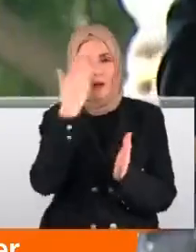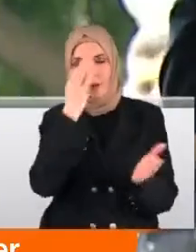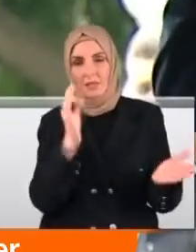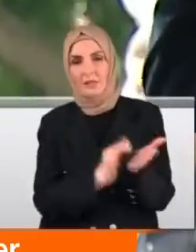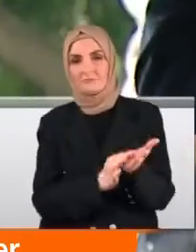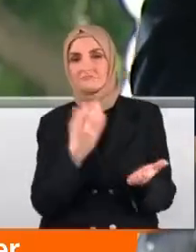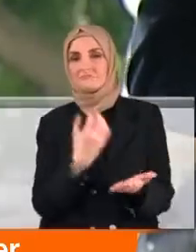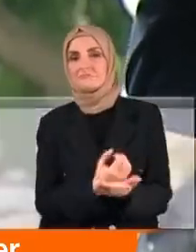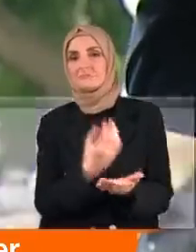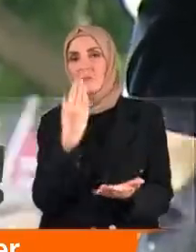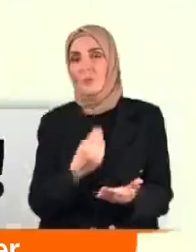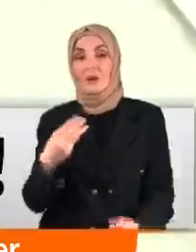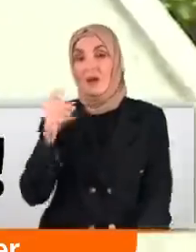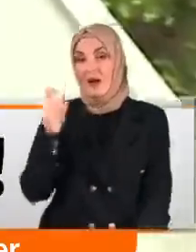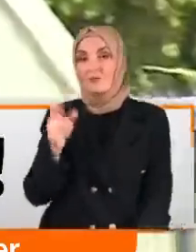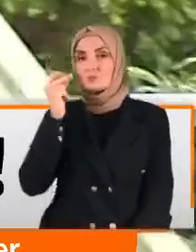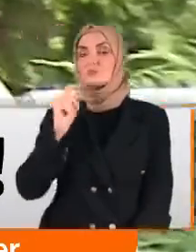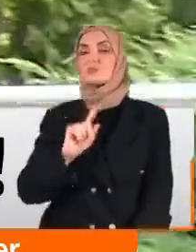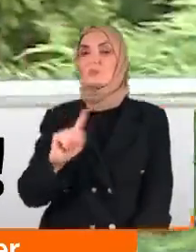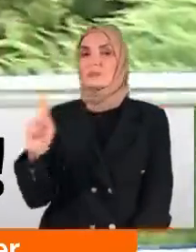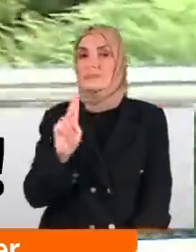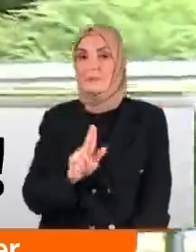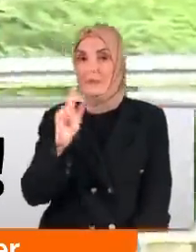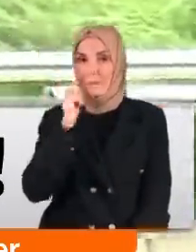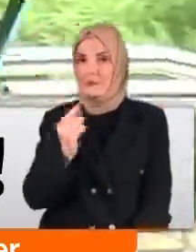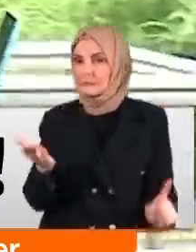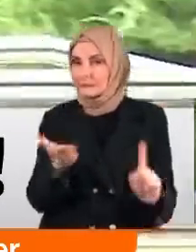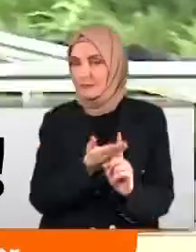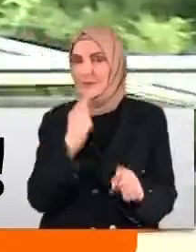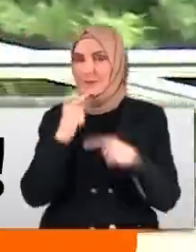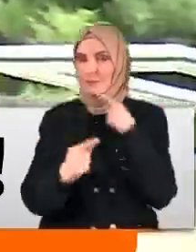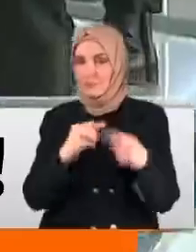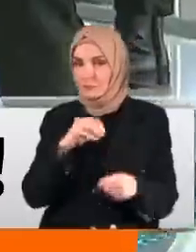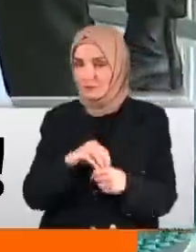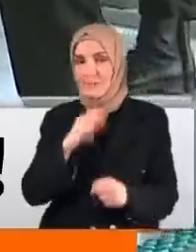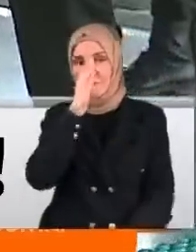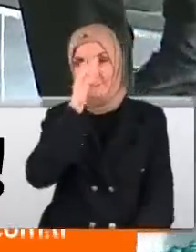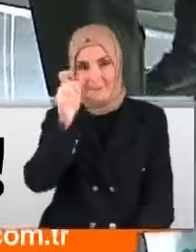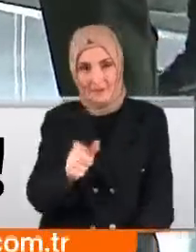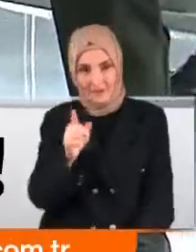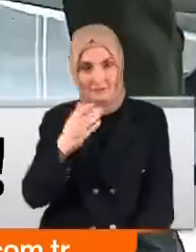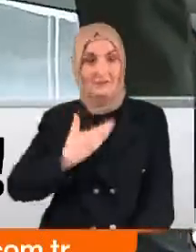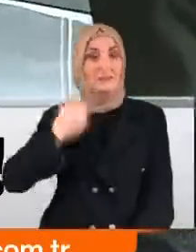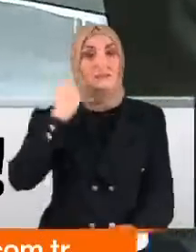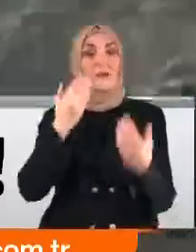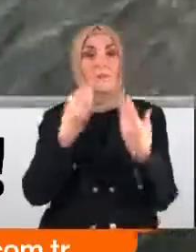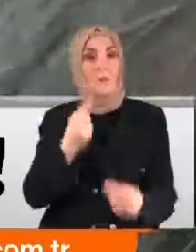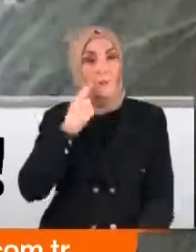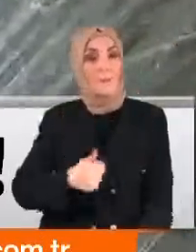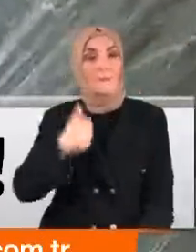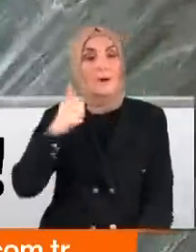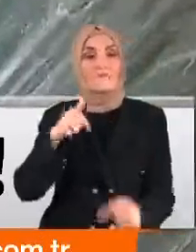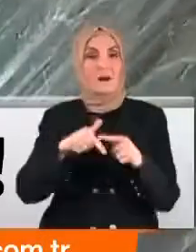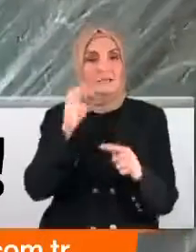Erdoğan unutmadı. 27 Mayıs darbesinin yıl dönümünde Menderes ve yine idama götürülen dönemin bakanları Fatih Rüştü Zorlu